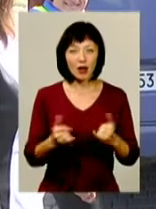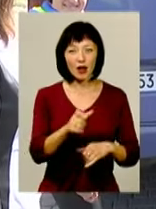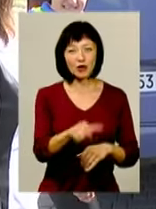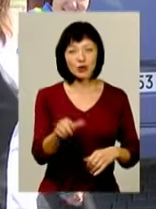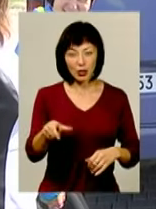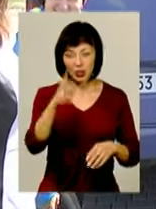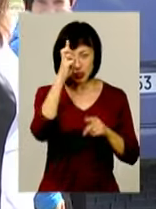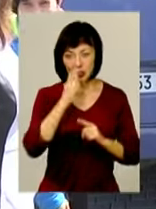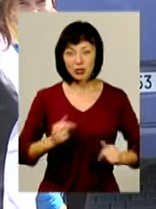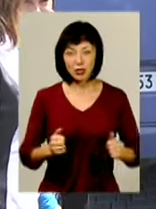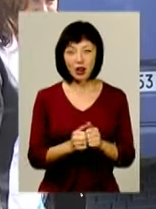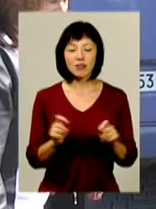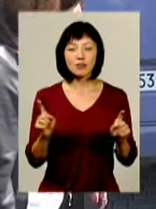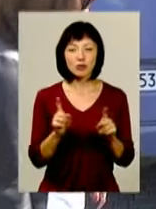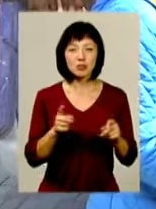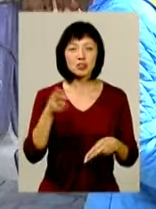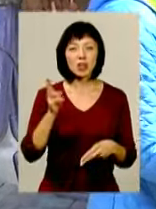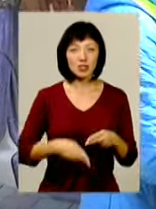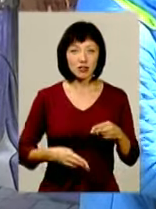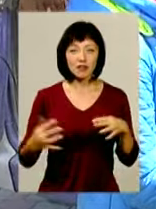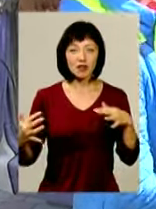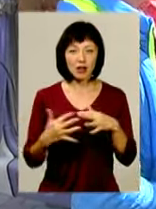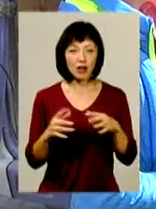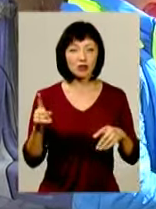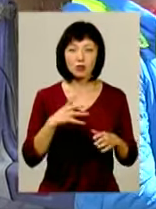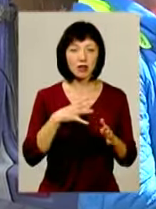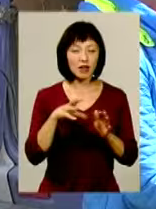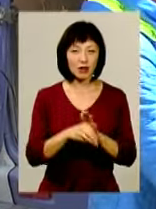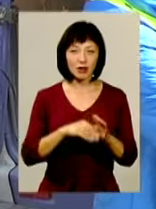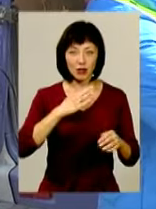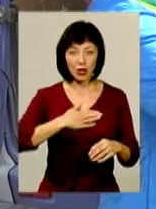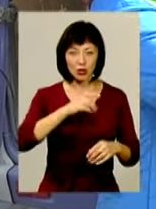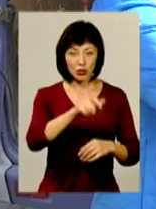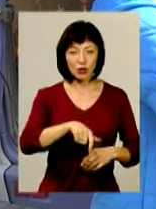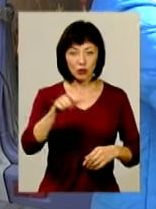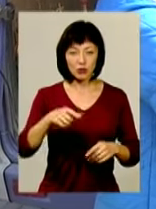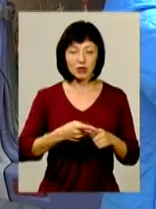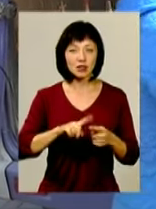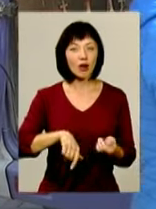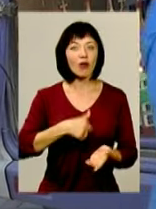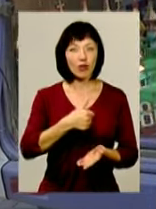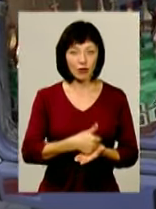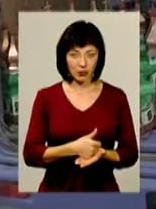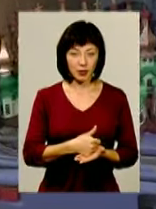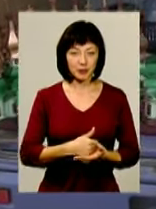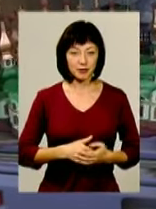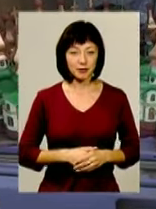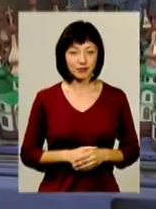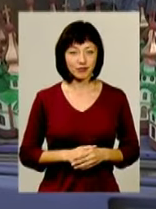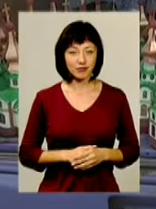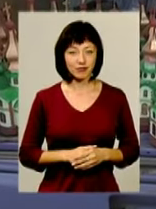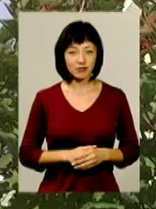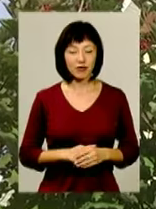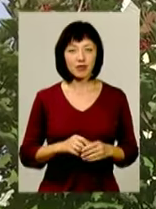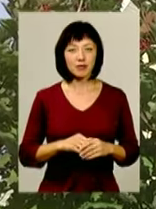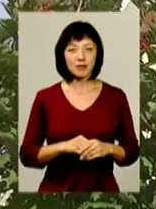Бажаю, щоб закінчилась війна, щоб не гибли наші люди там. Оце саме головне в мене таке зараз на